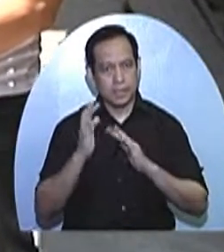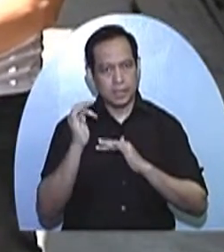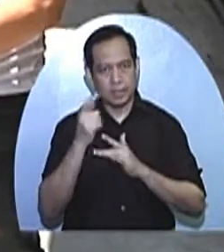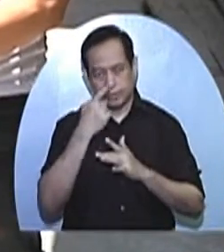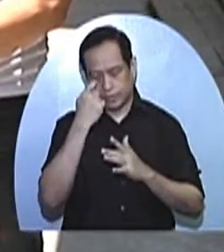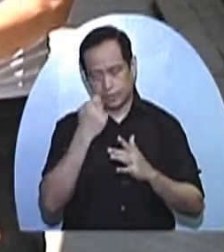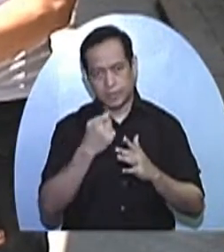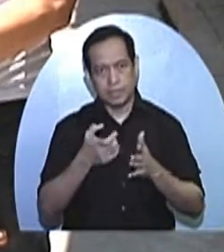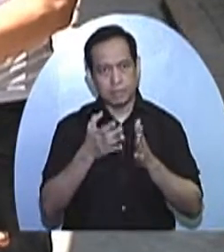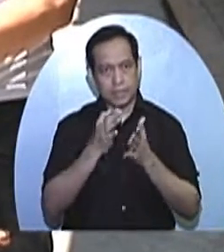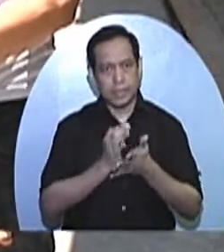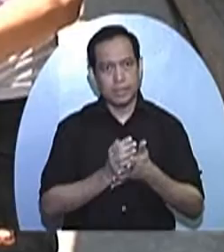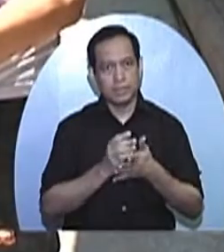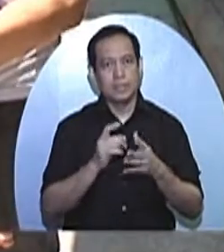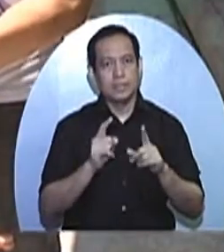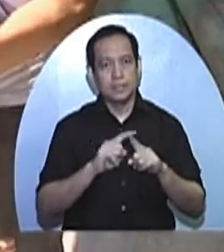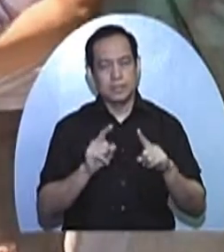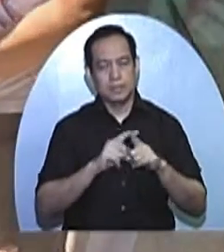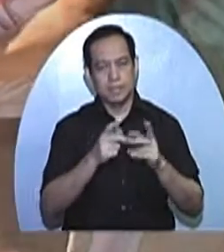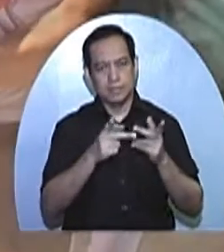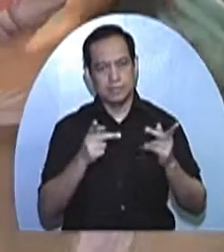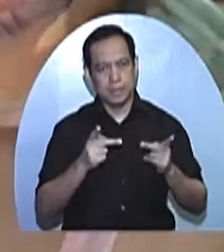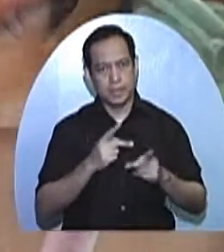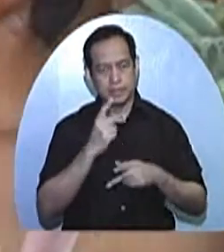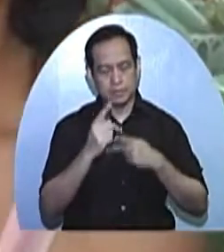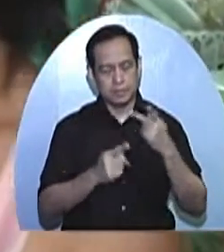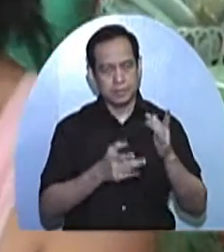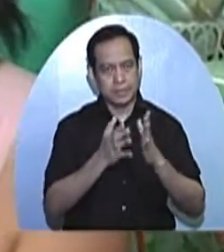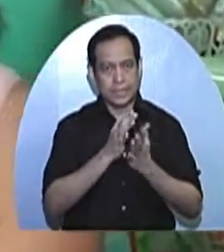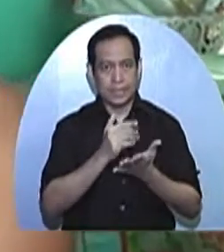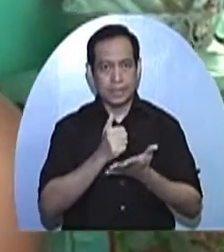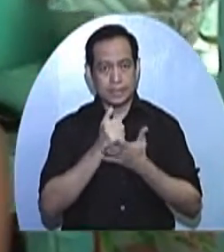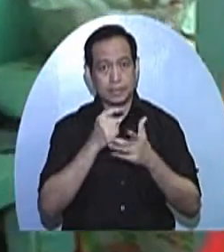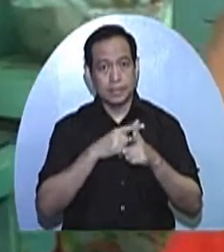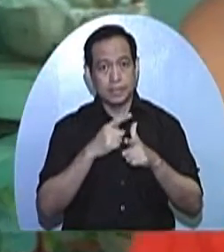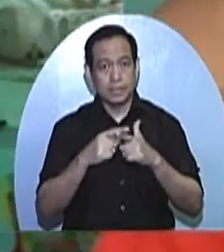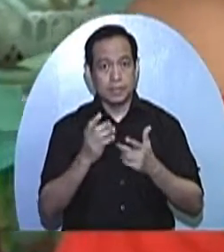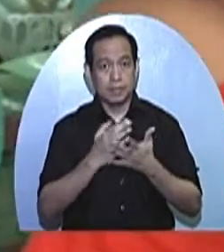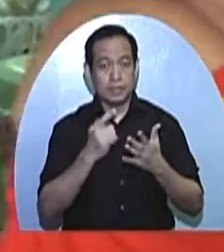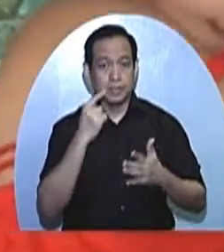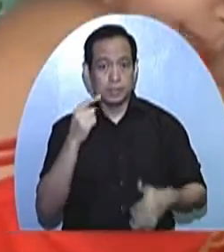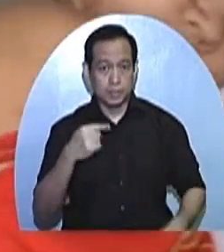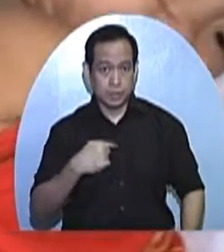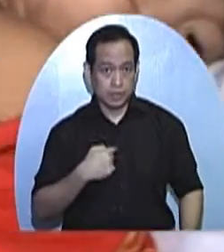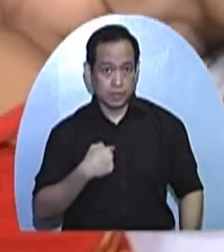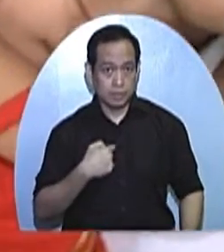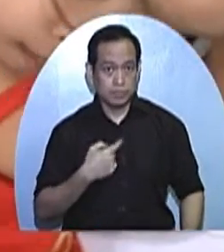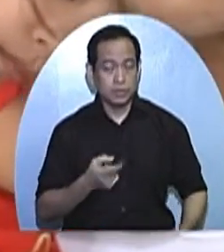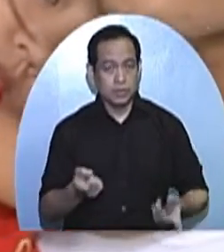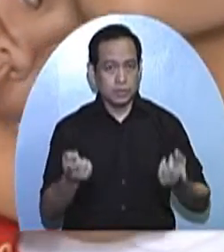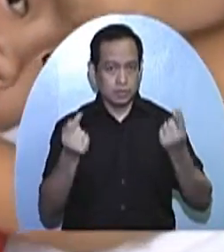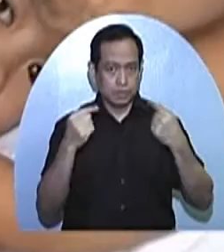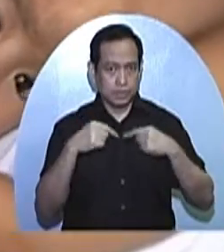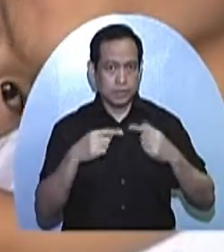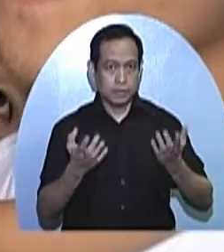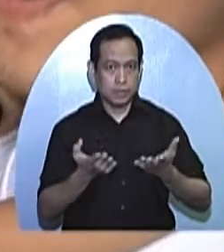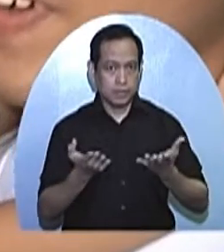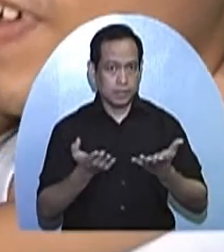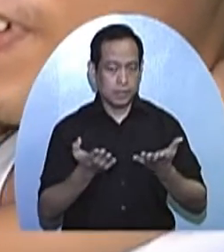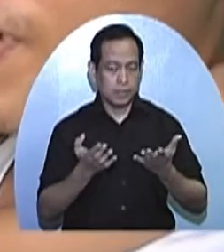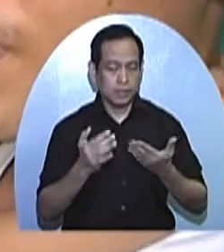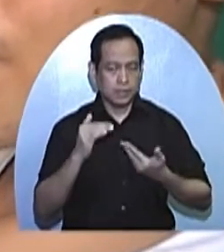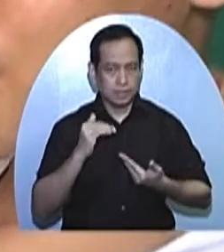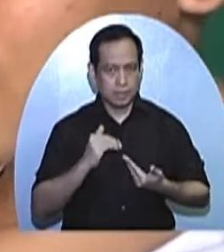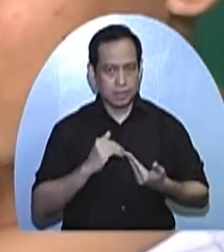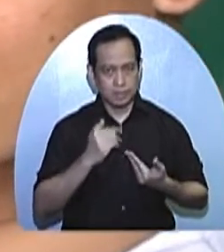kung saan-saan nga po ako lumilibot para maghanap, manghingi ng tulong. Hanggang sa may nagsabi sa akin, pumunta daw po ako dito sa kapwa ko mahal ko